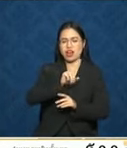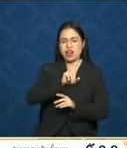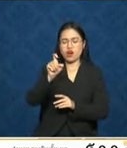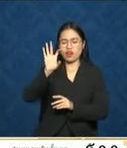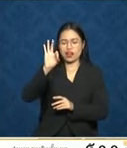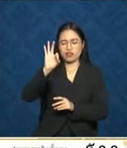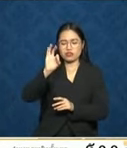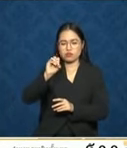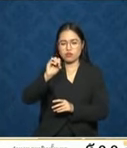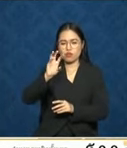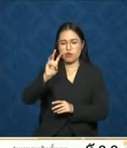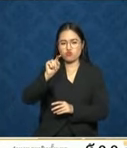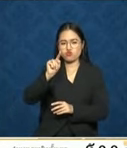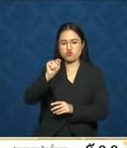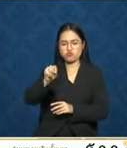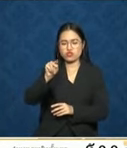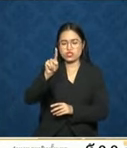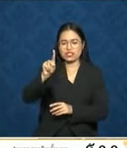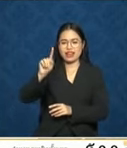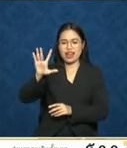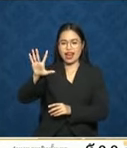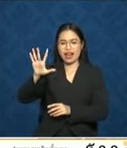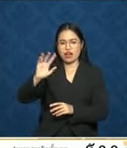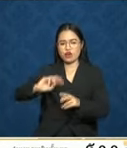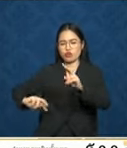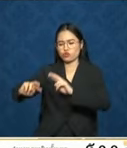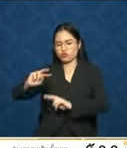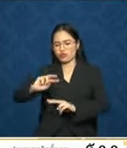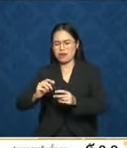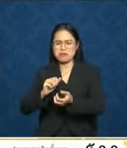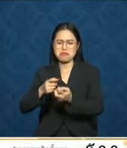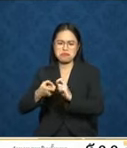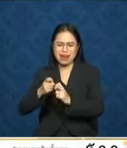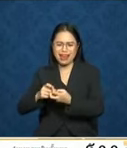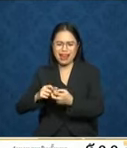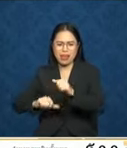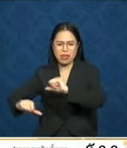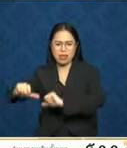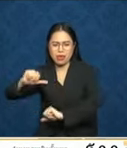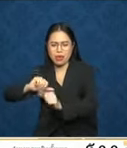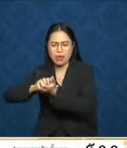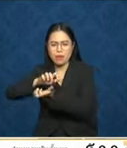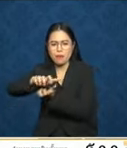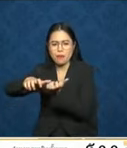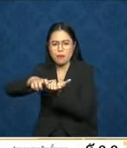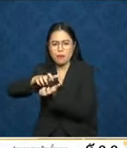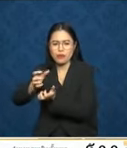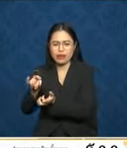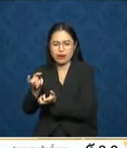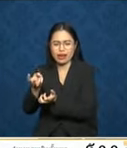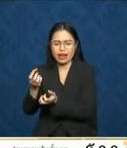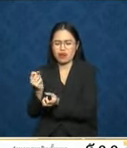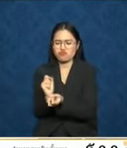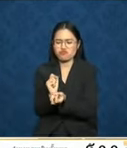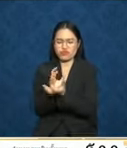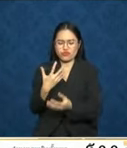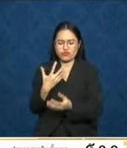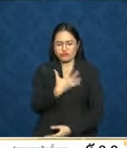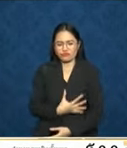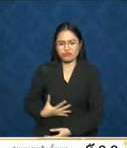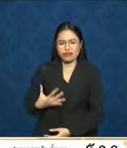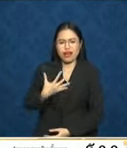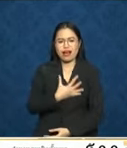96.15% ครับท่านประธานจึงไม่สามารถควบคุมเรื่องการปนเปื้อนของสารพิษที่ส่งผลต่อสุขภาพที่ส่งผลต่